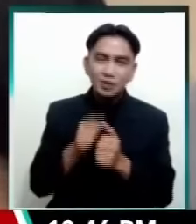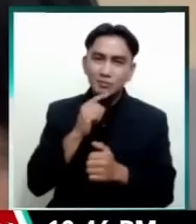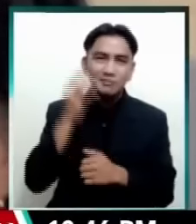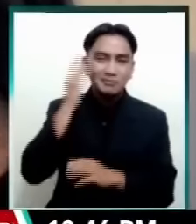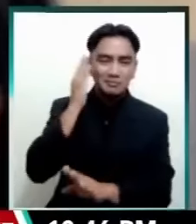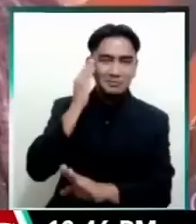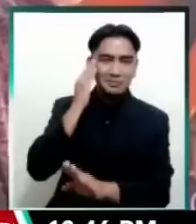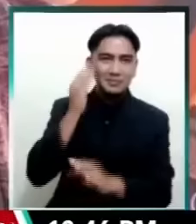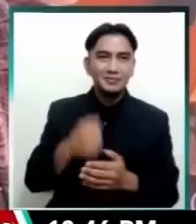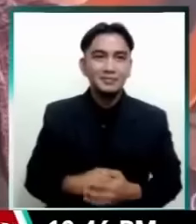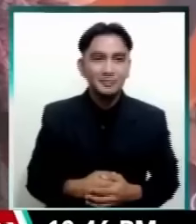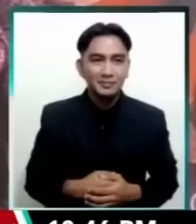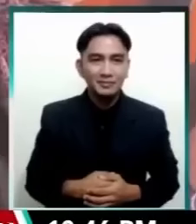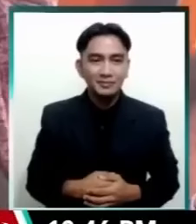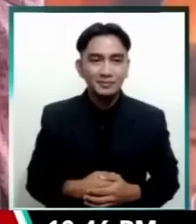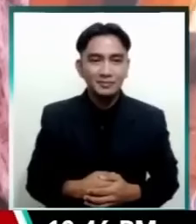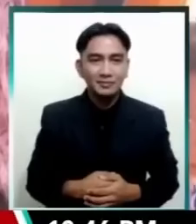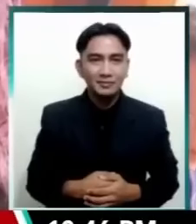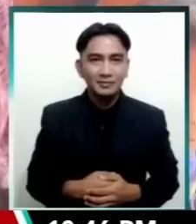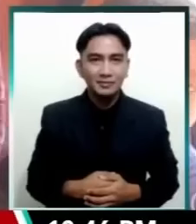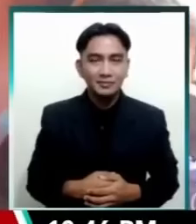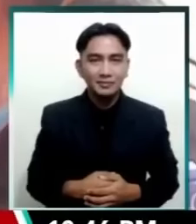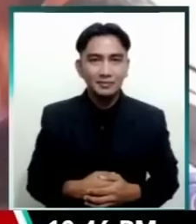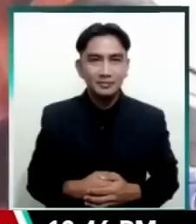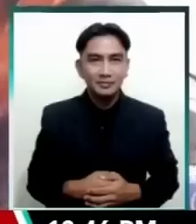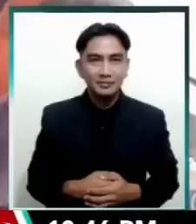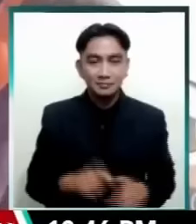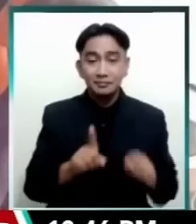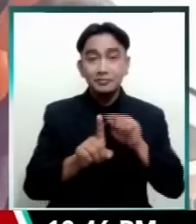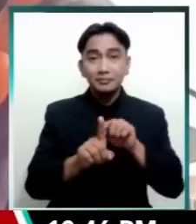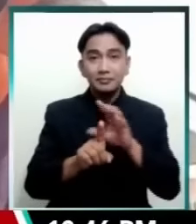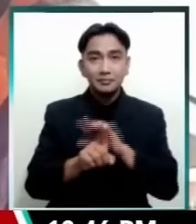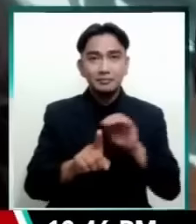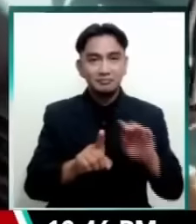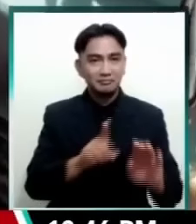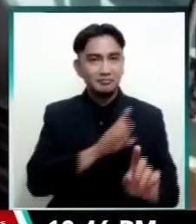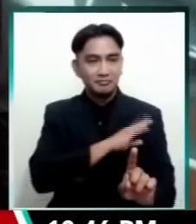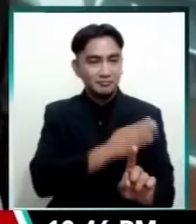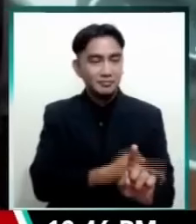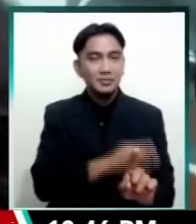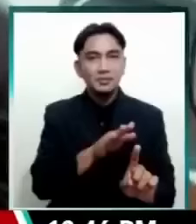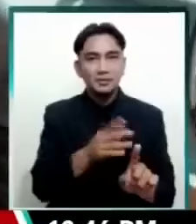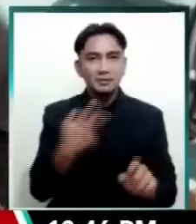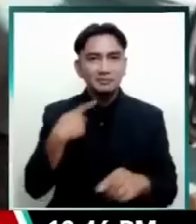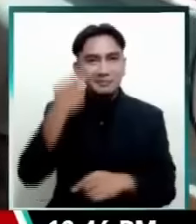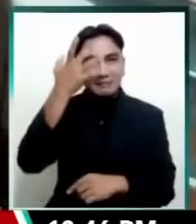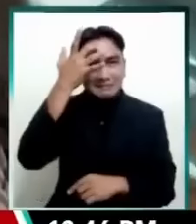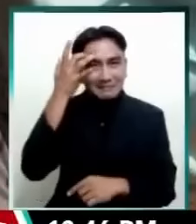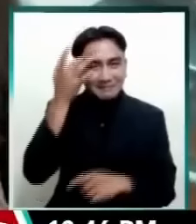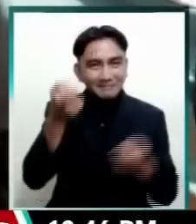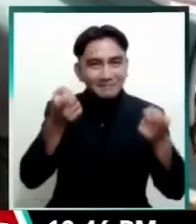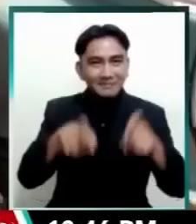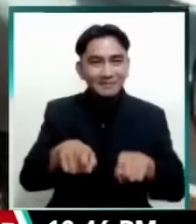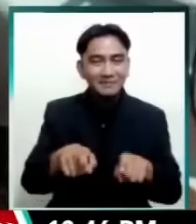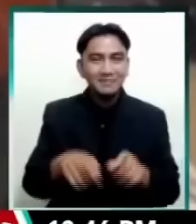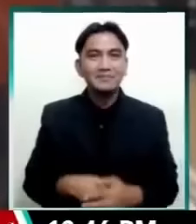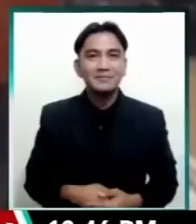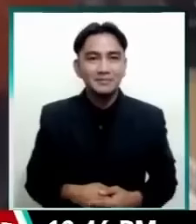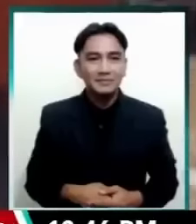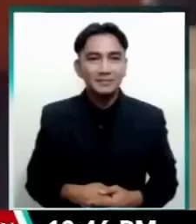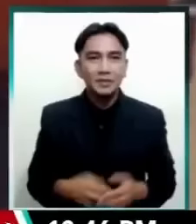Inshallah. Baon naman ni Dolores at ng kanyang mga anak ang trauma sa gera. Grabing bumbahan ang bahay namin, laging